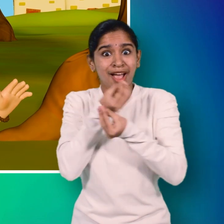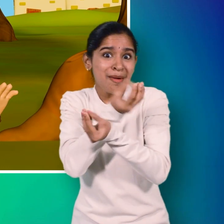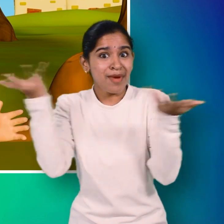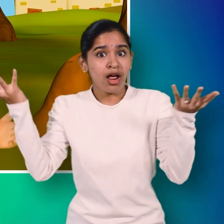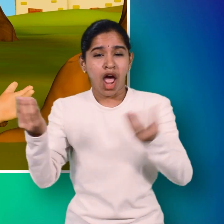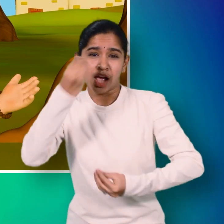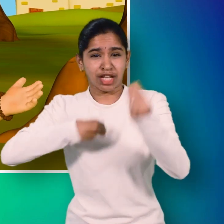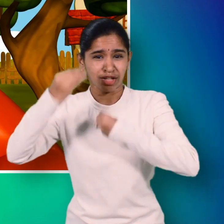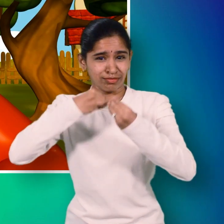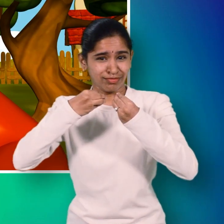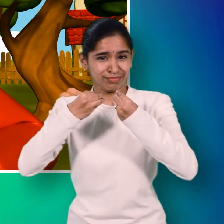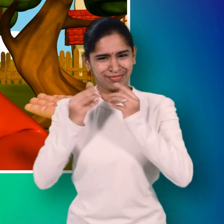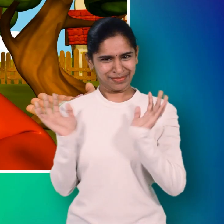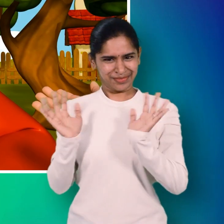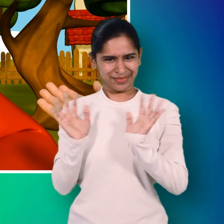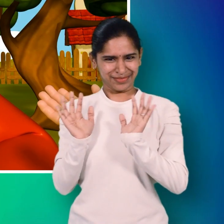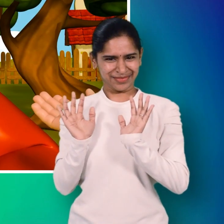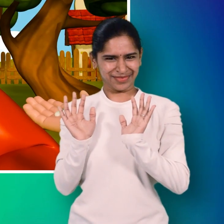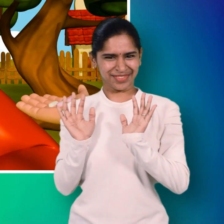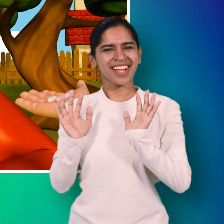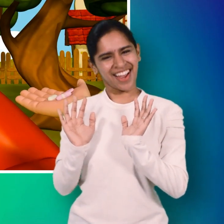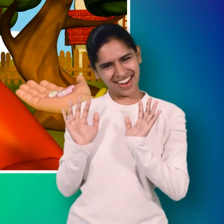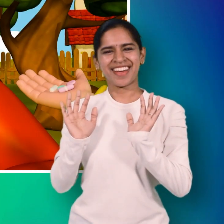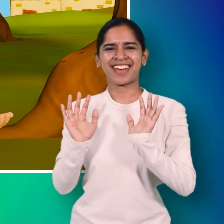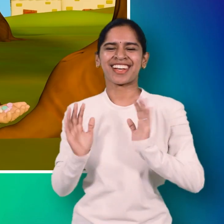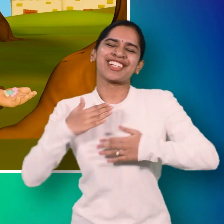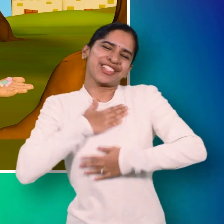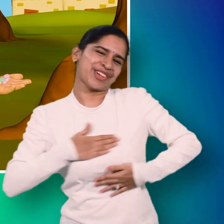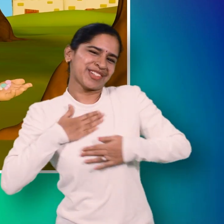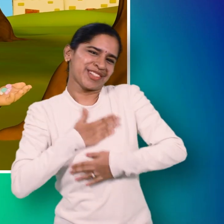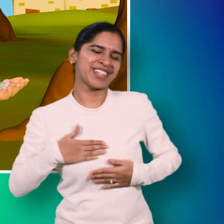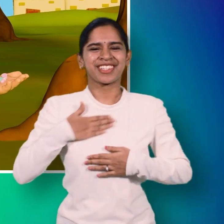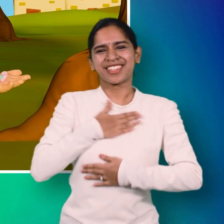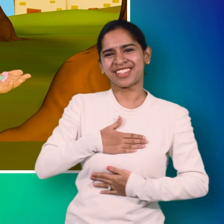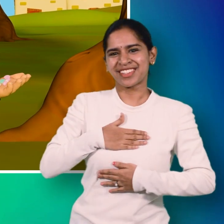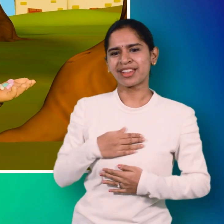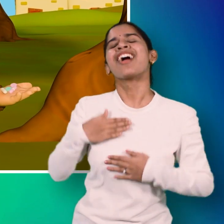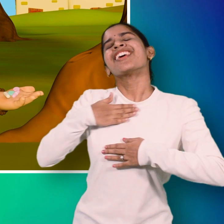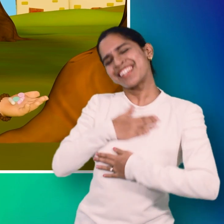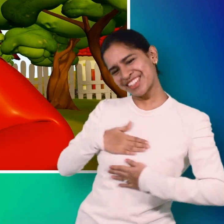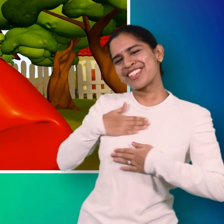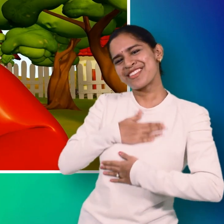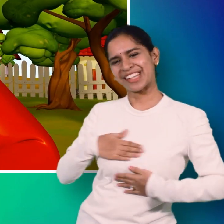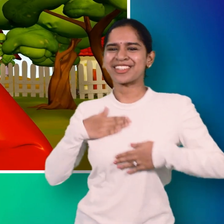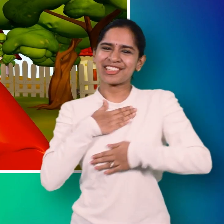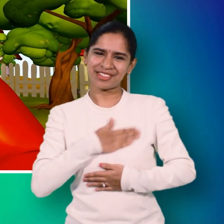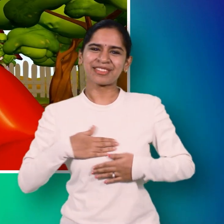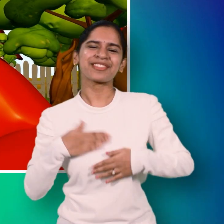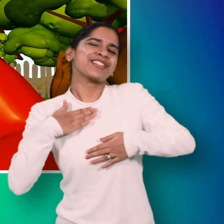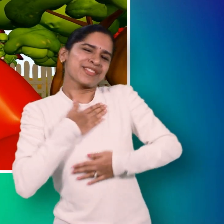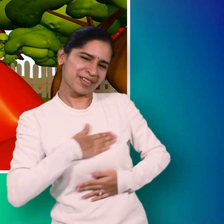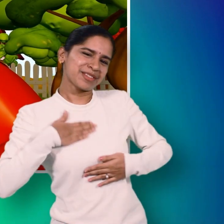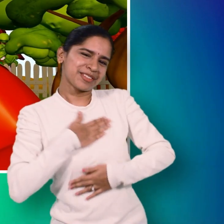ज्यादा न खाना पार्टी में, मजा आएगा, हाय हाय मजा आएगा,